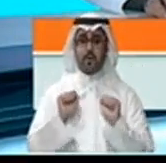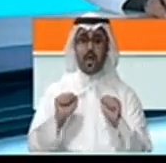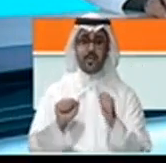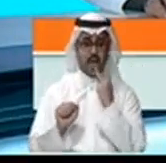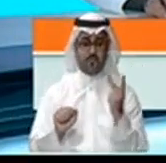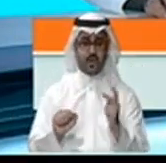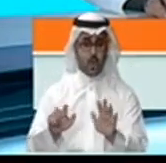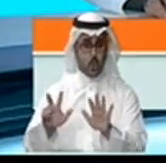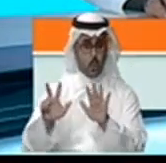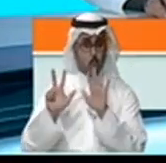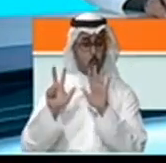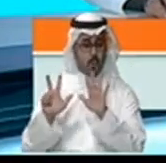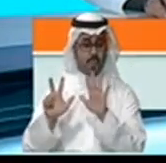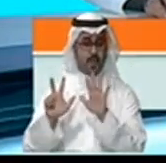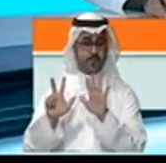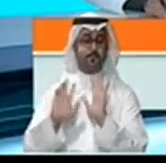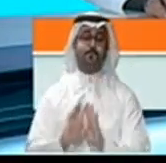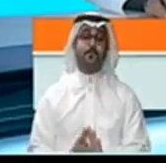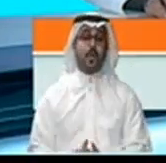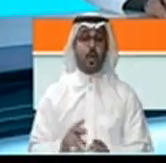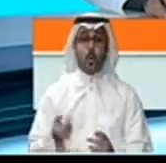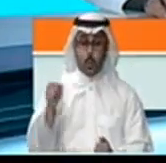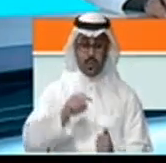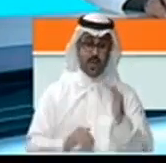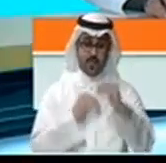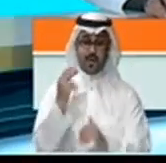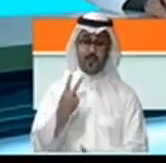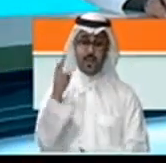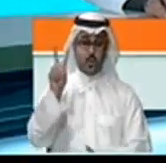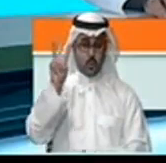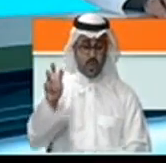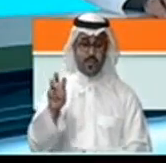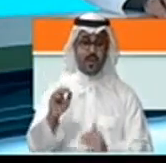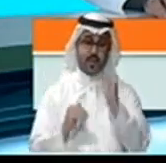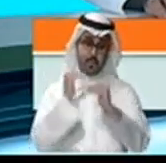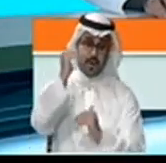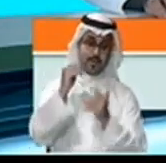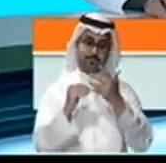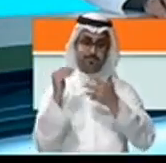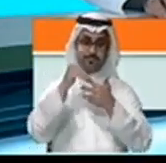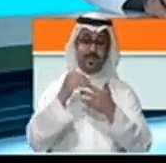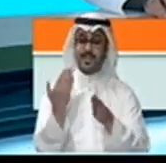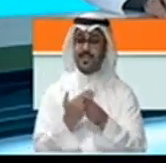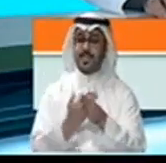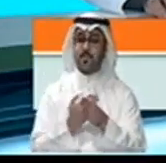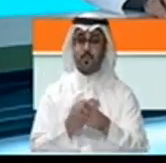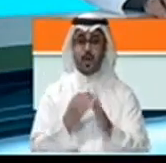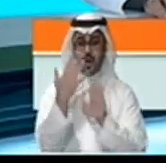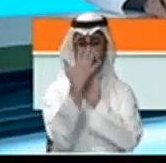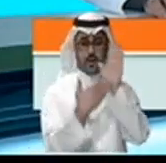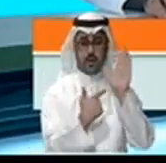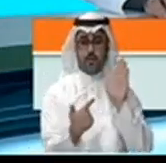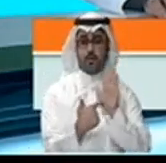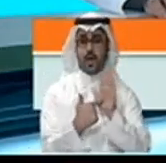2018، كما حققت المرتبة 32 في قيمة الواردات في العام ذاته، وذلك وفقا للتقرير